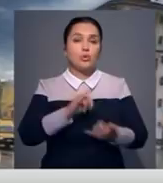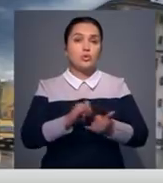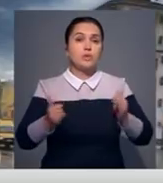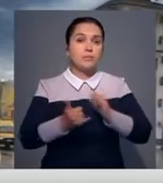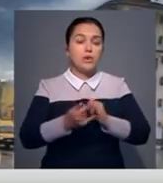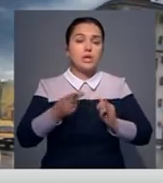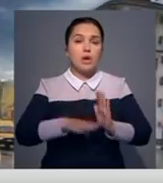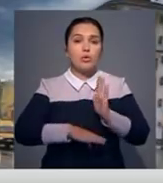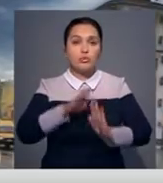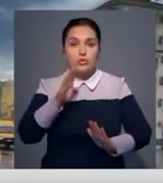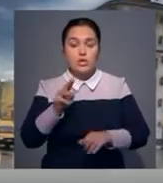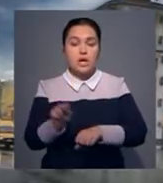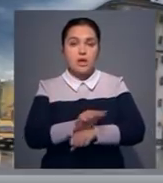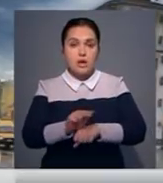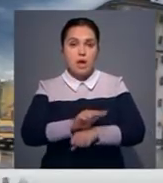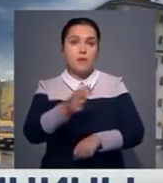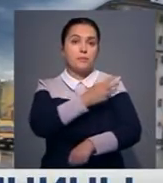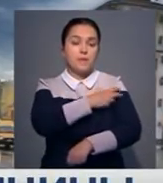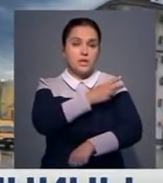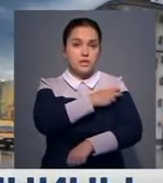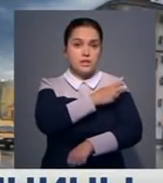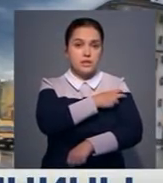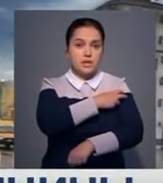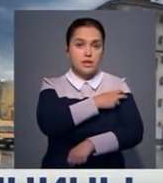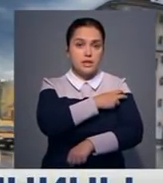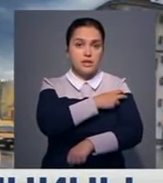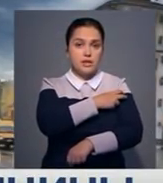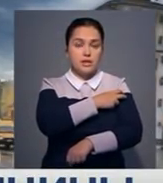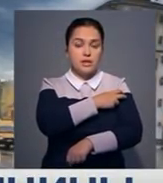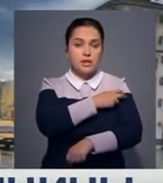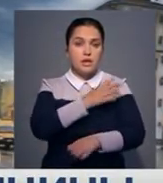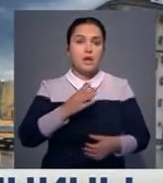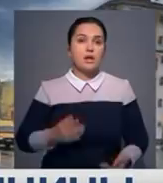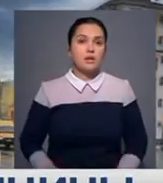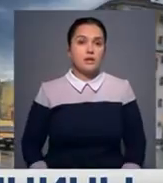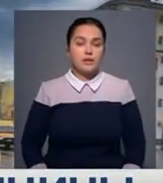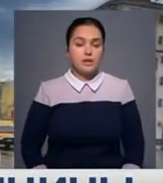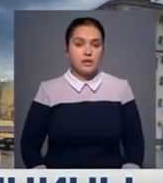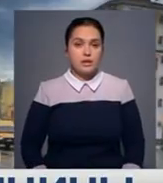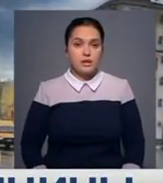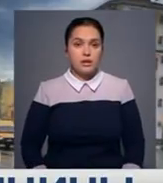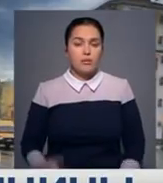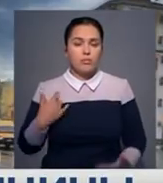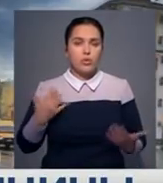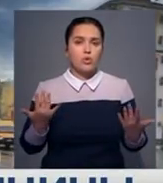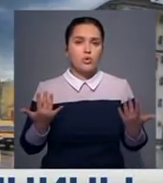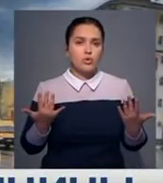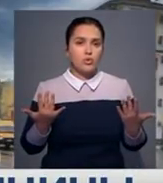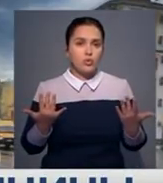помощи, медицинской помощи в родовспоможении. Мы уже работаем